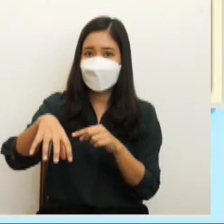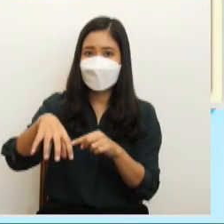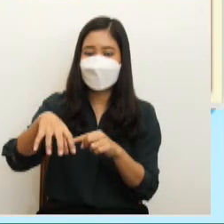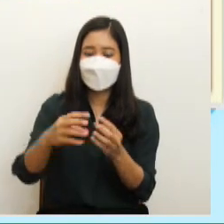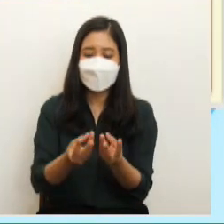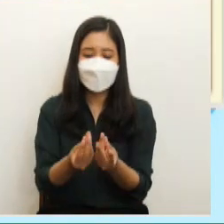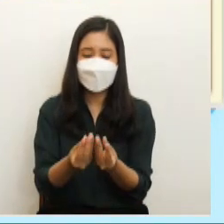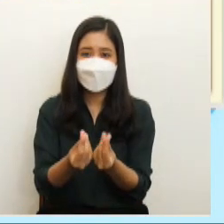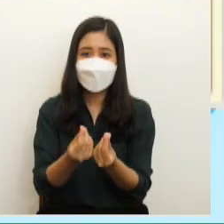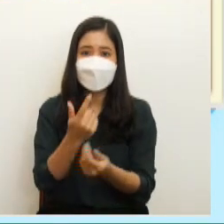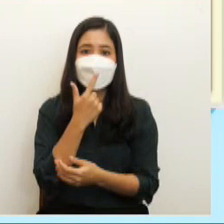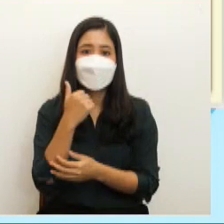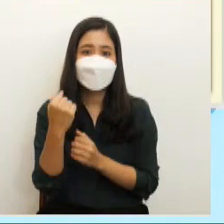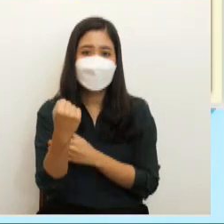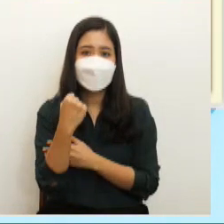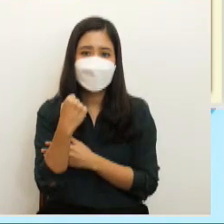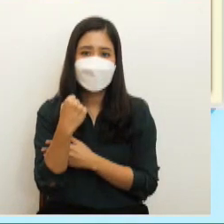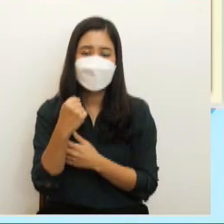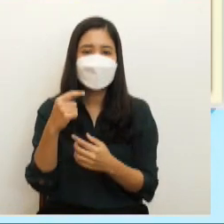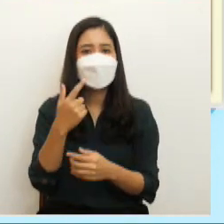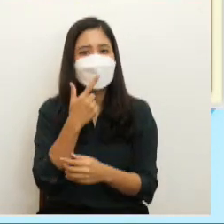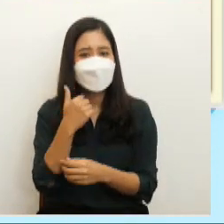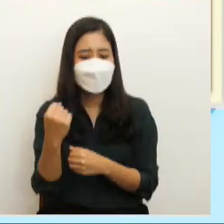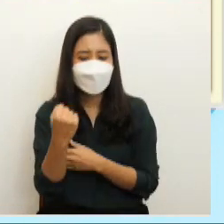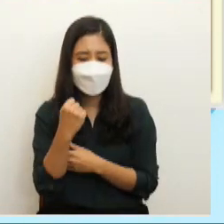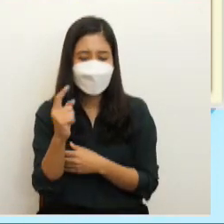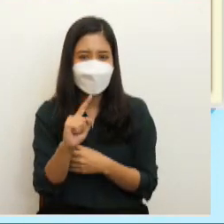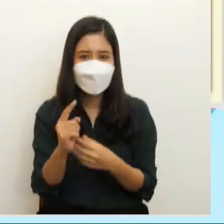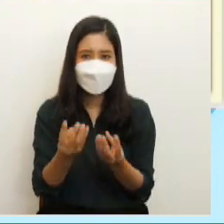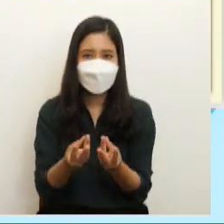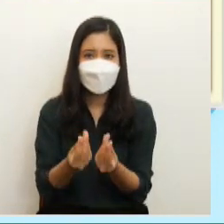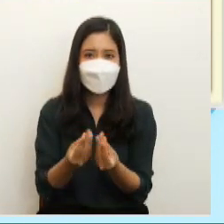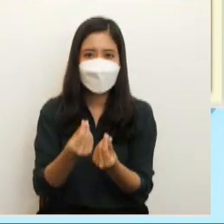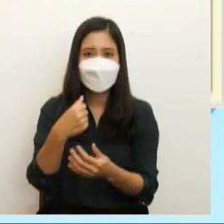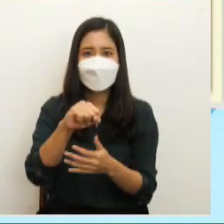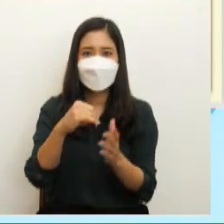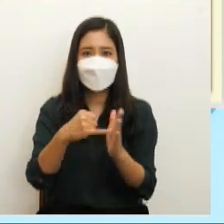ที่สีแดงเข้มสีแดงเข้มก็คือพื้นที่ควบคุมสูงสุดและเข้มงวดนะครับ